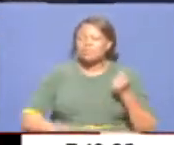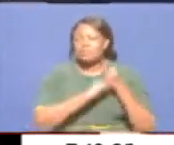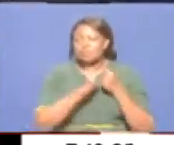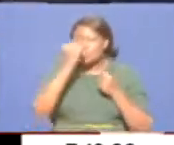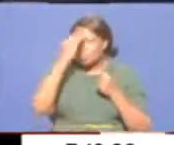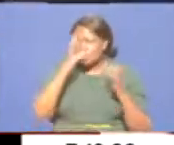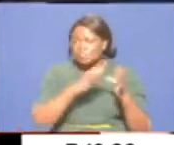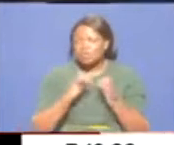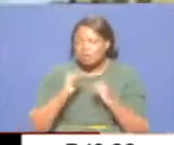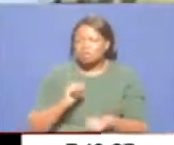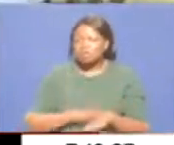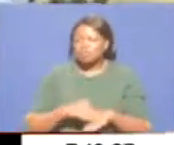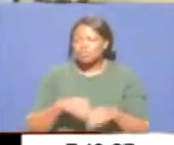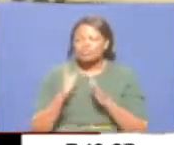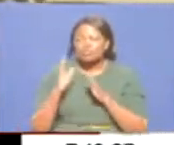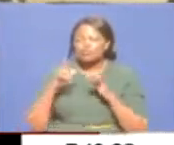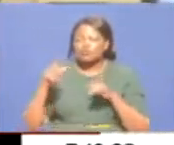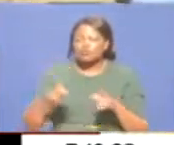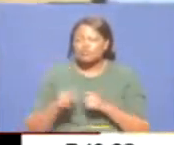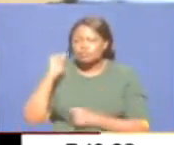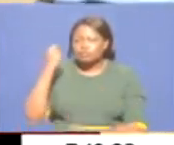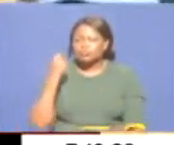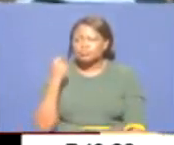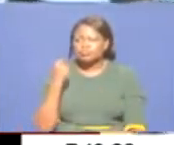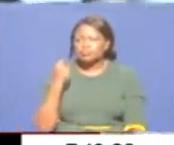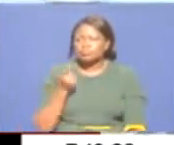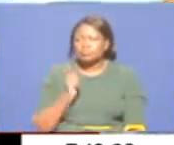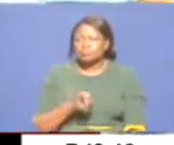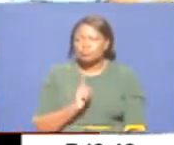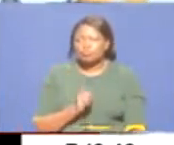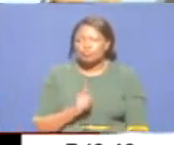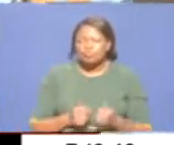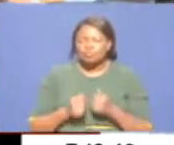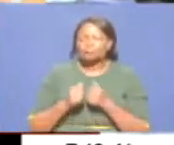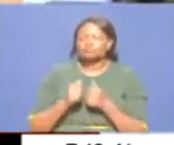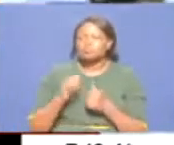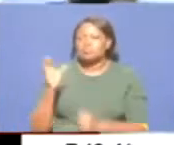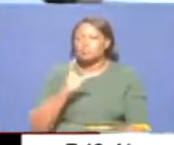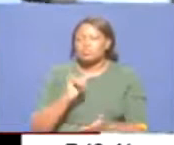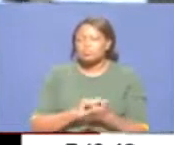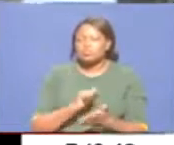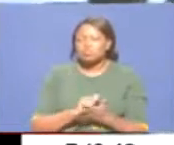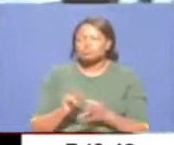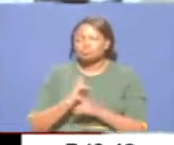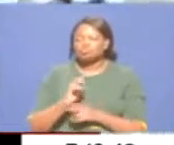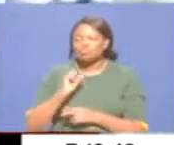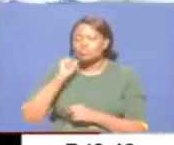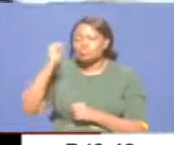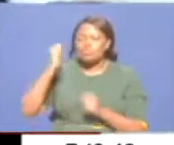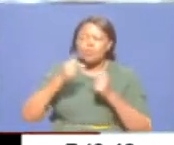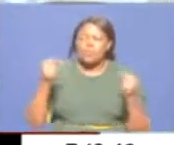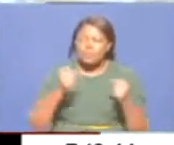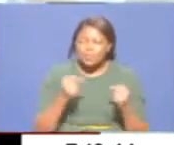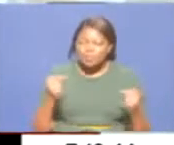ya kutawala hapa Kenya. Aidha aliwatahadharisha wawaniaji wanaotumia mbinu ya siasa za mgawanyiko